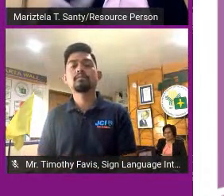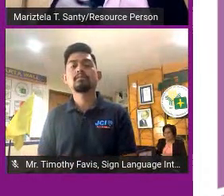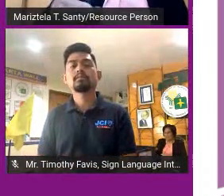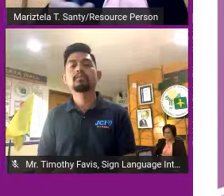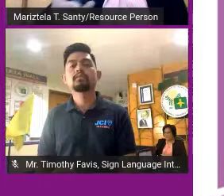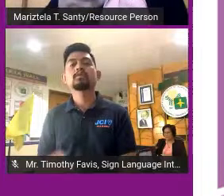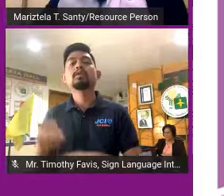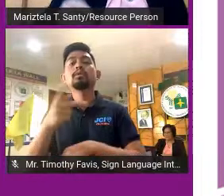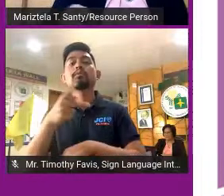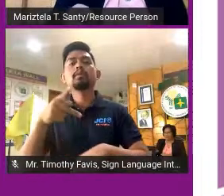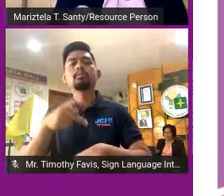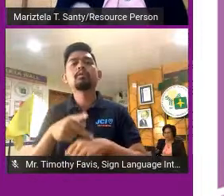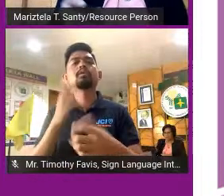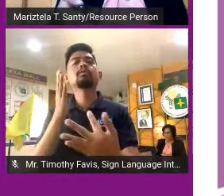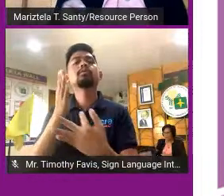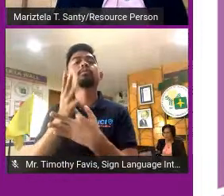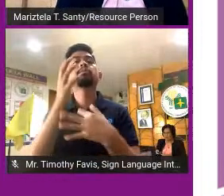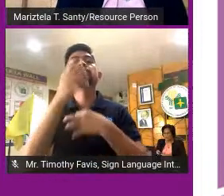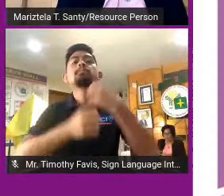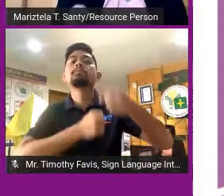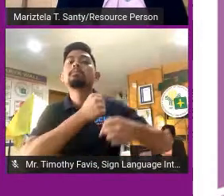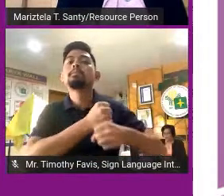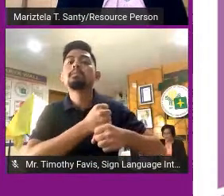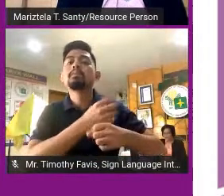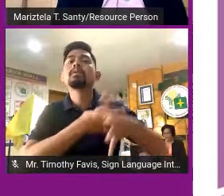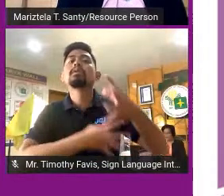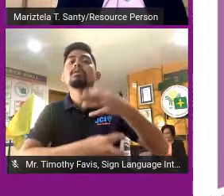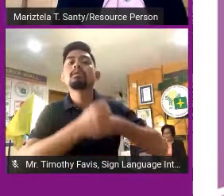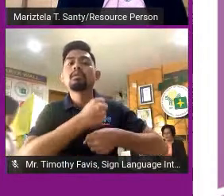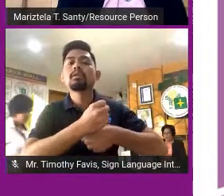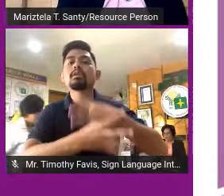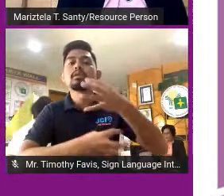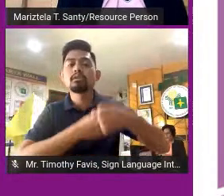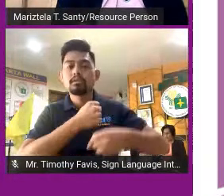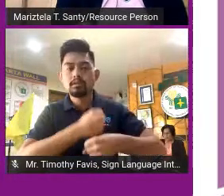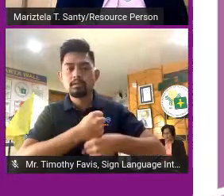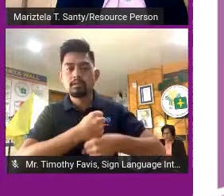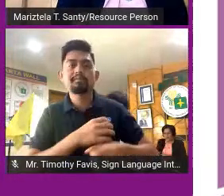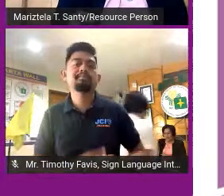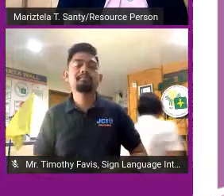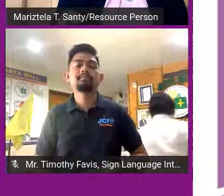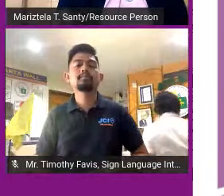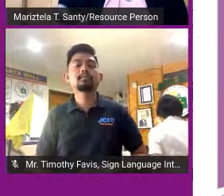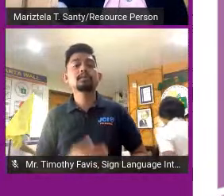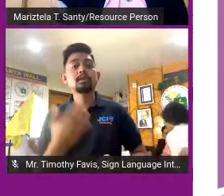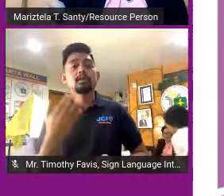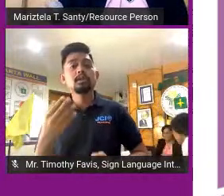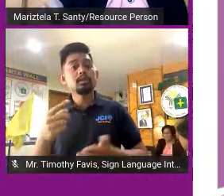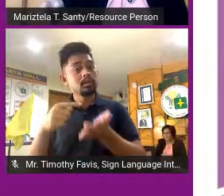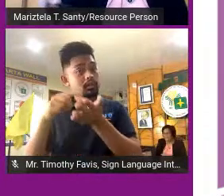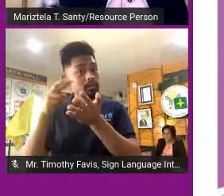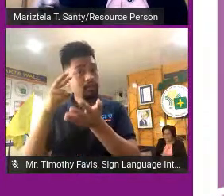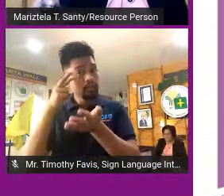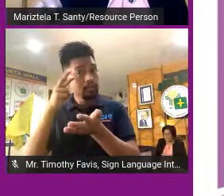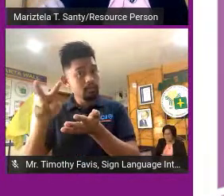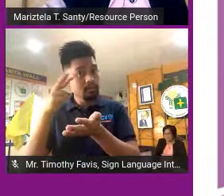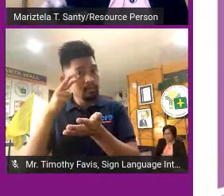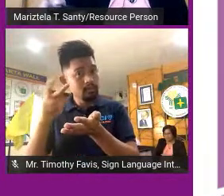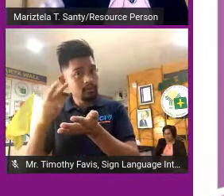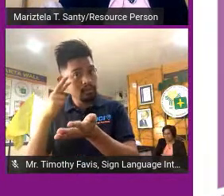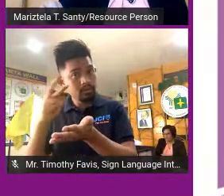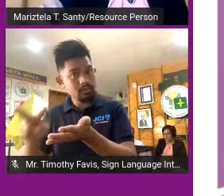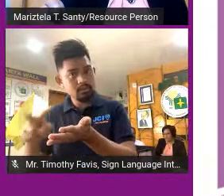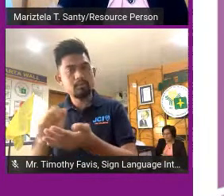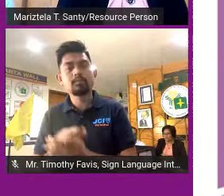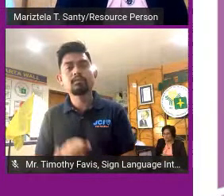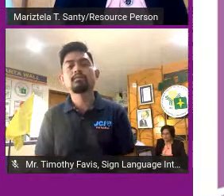Filipina through the years. Ito po ang mga iba-ibang, siguro hindi na natin ito aanuhin isa-isa. Kasi